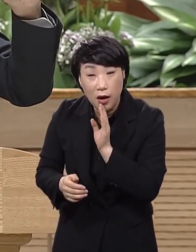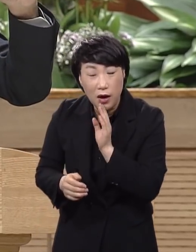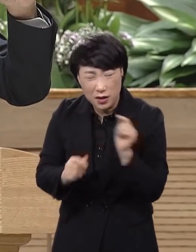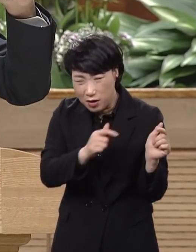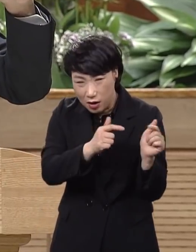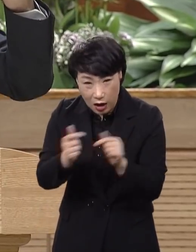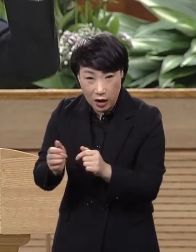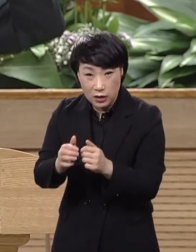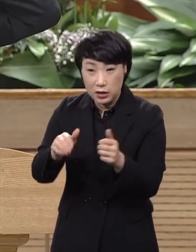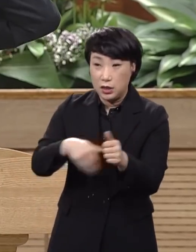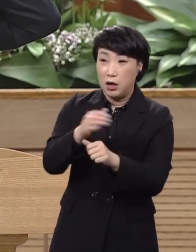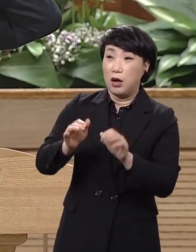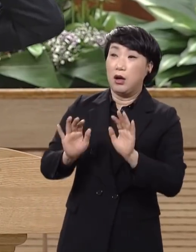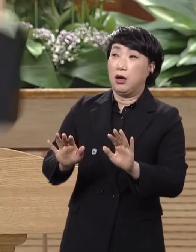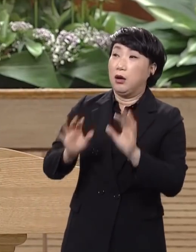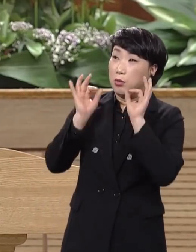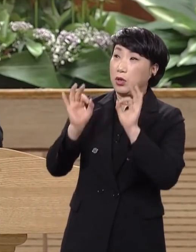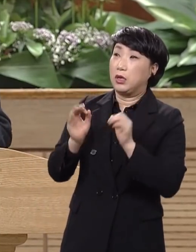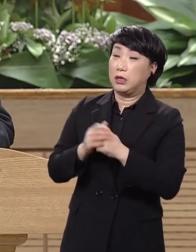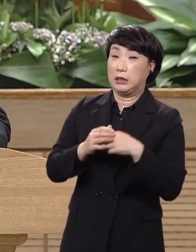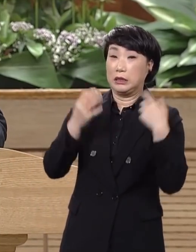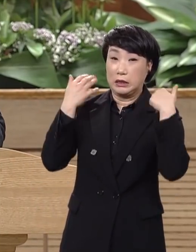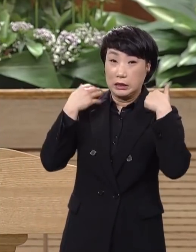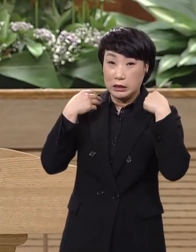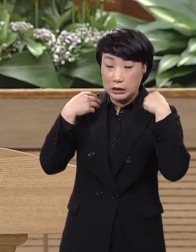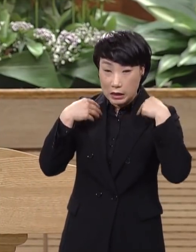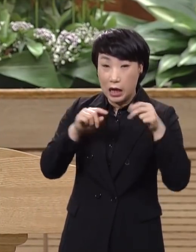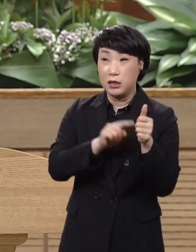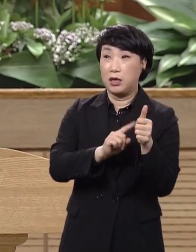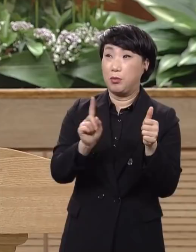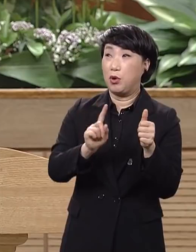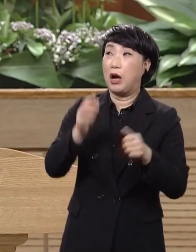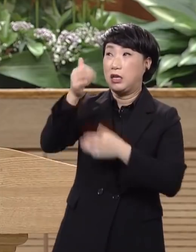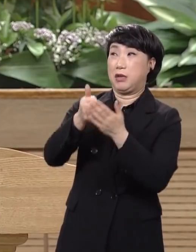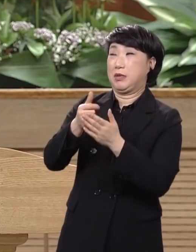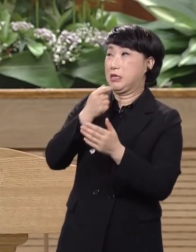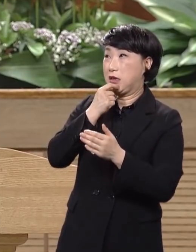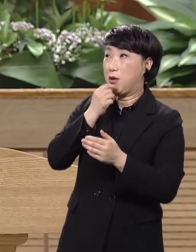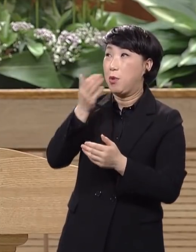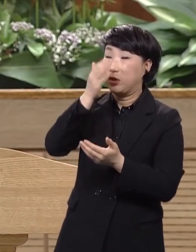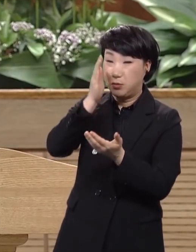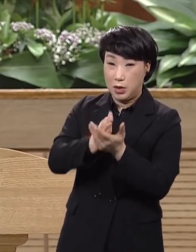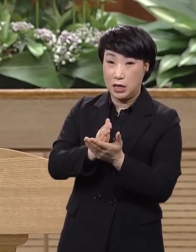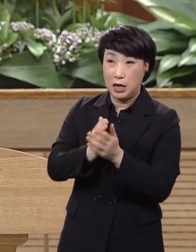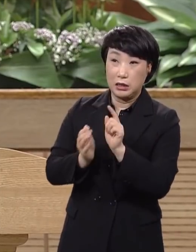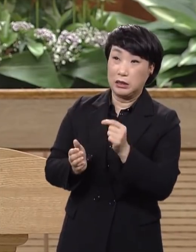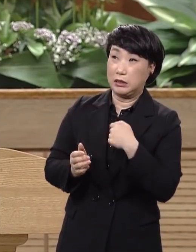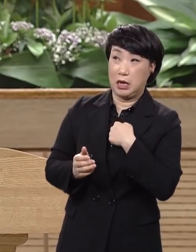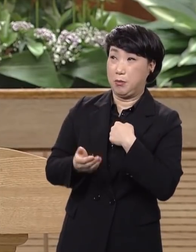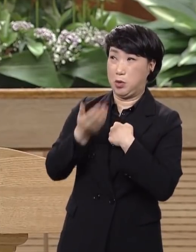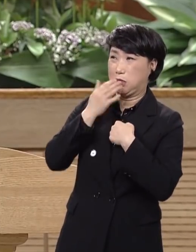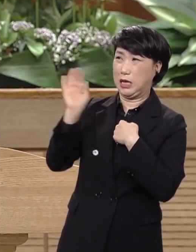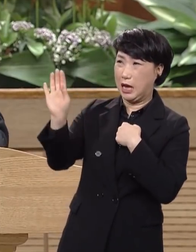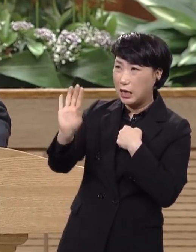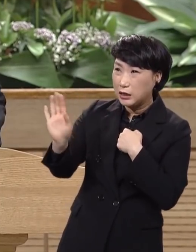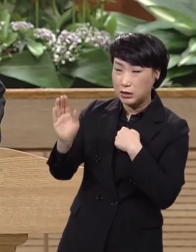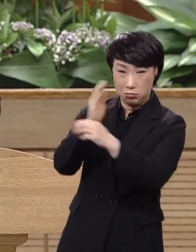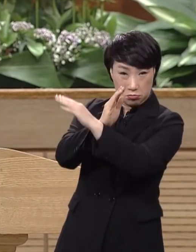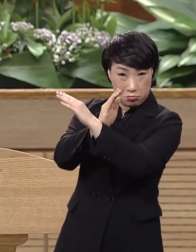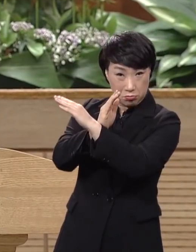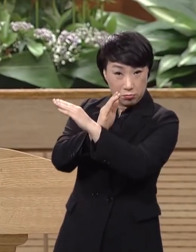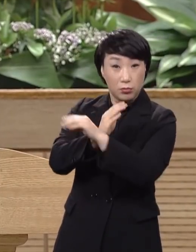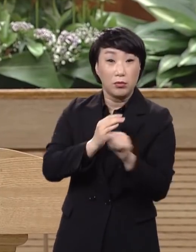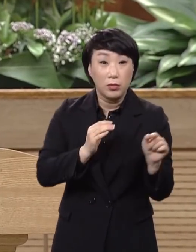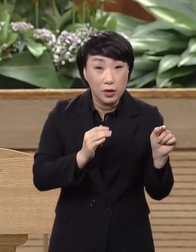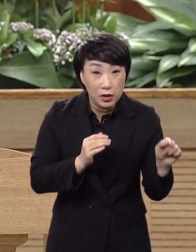여러 가지 상으로 절대 하나님이 싫어하고 먹지 말라는 음식을 먹을 수 없다